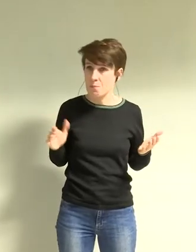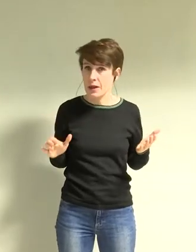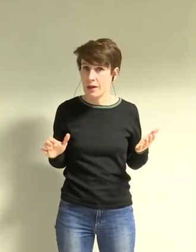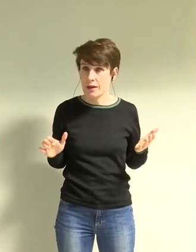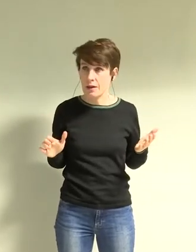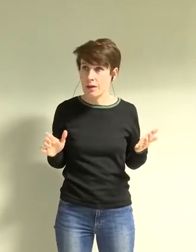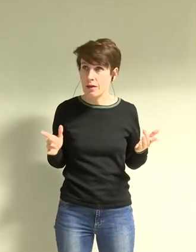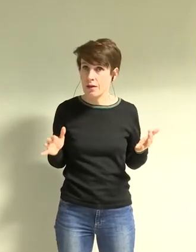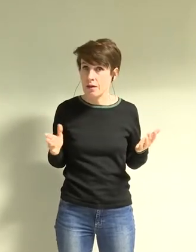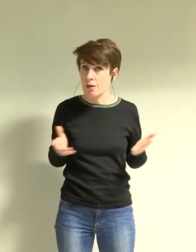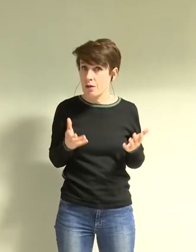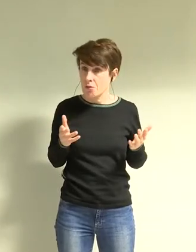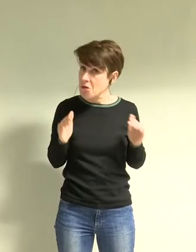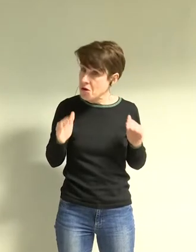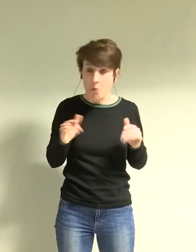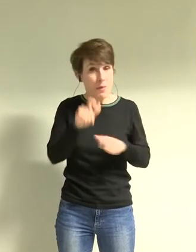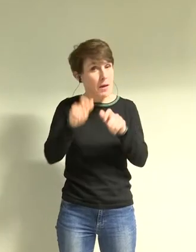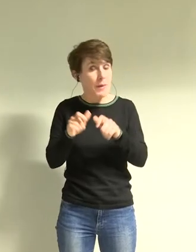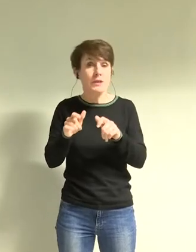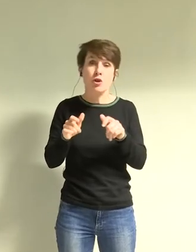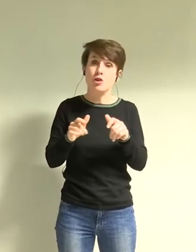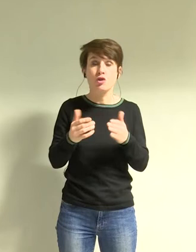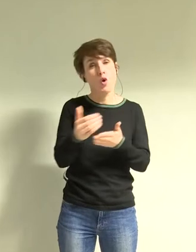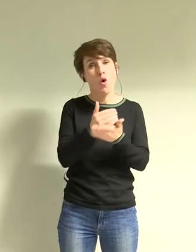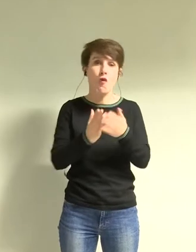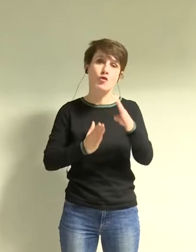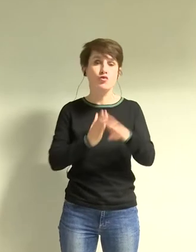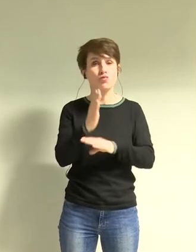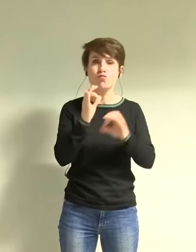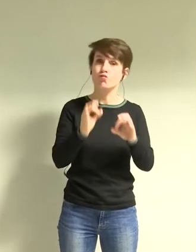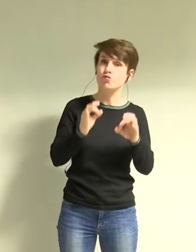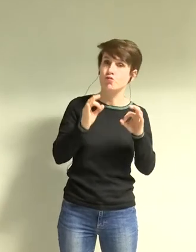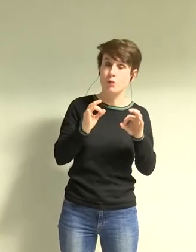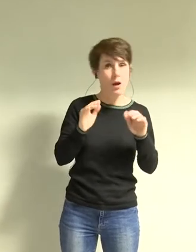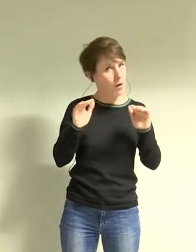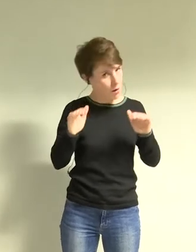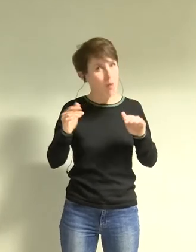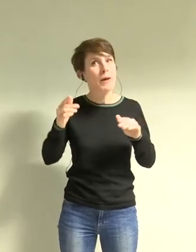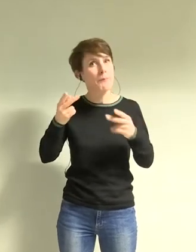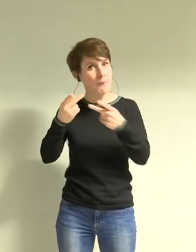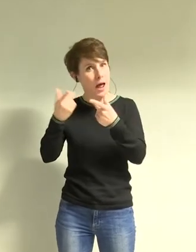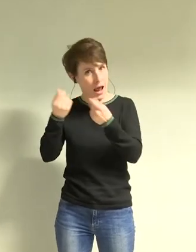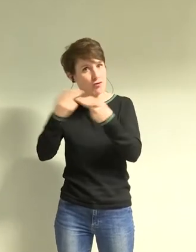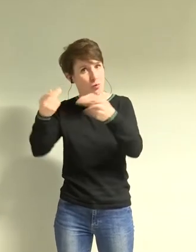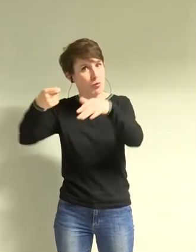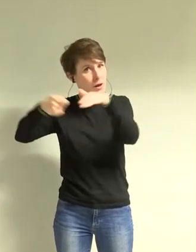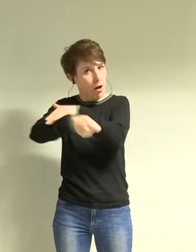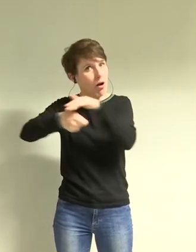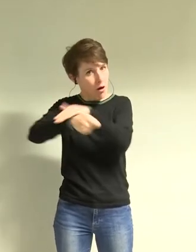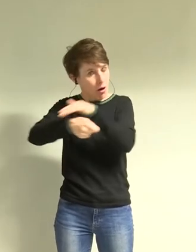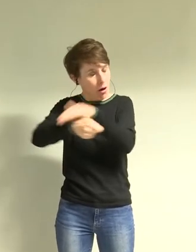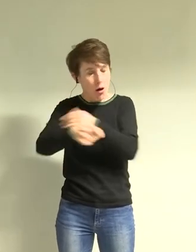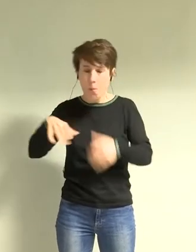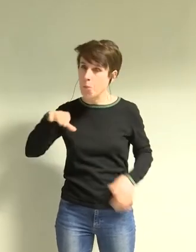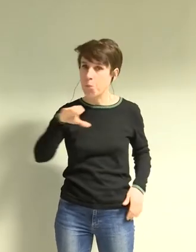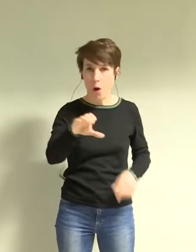qui sont au dessus des plafonds qui ça reste une prise en charge publique et qui est absolument colossal je